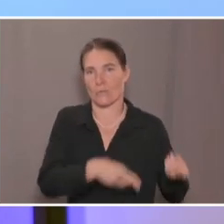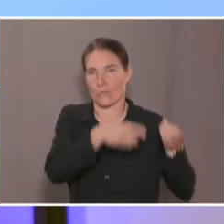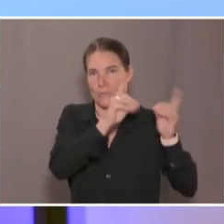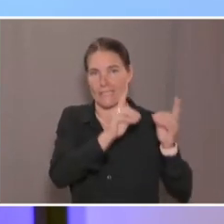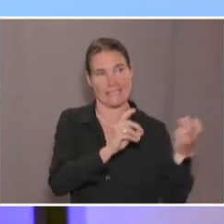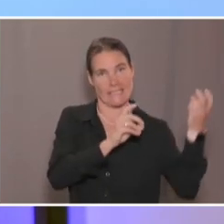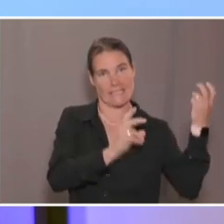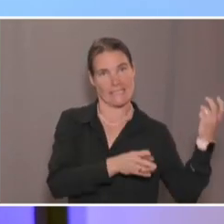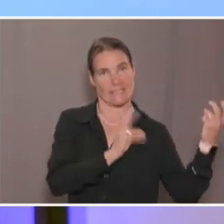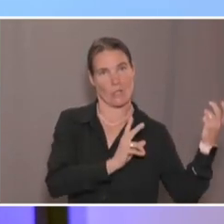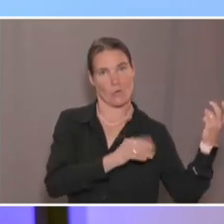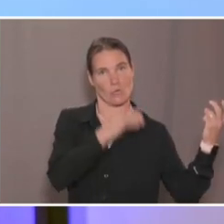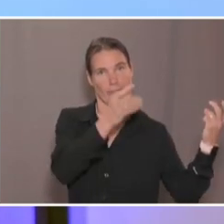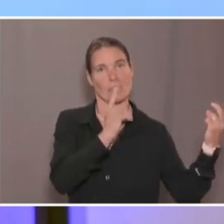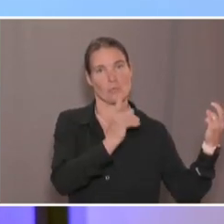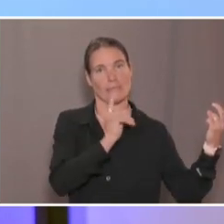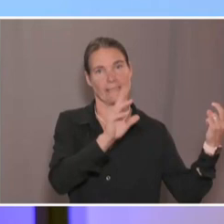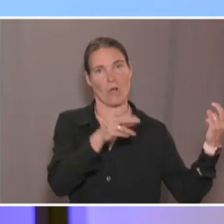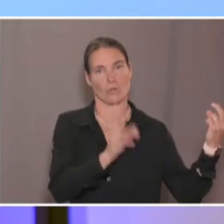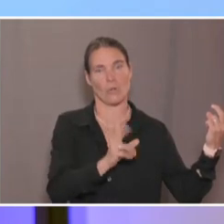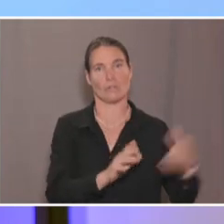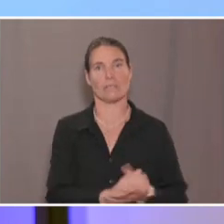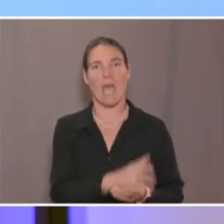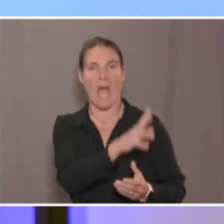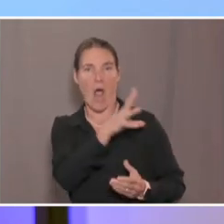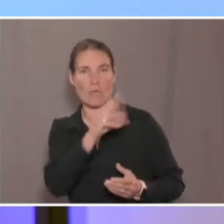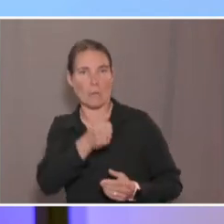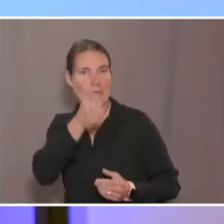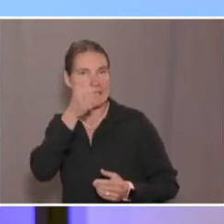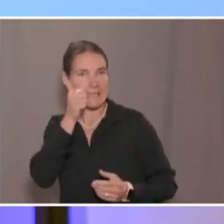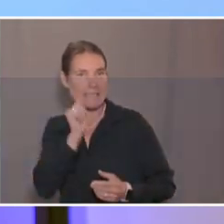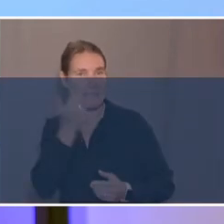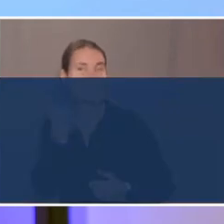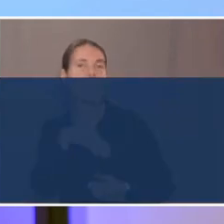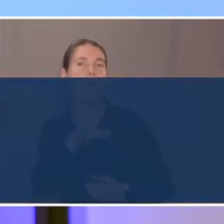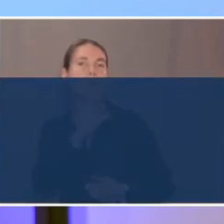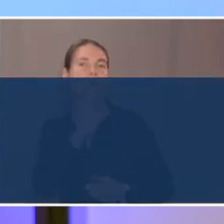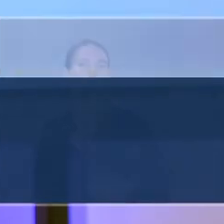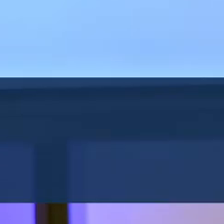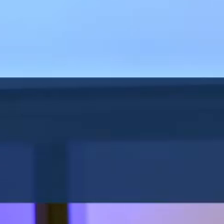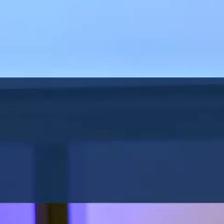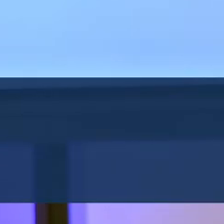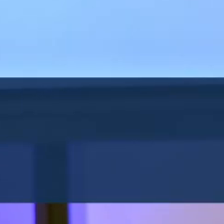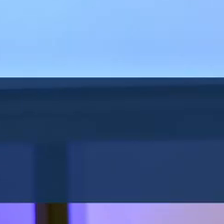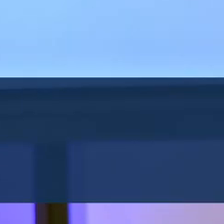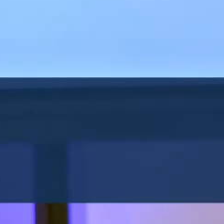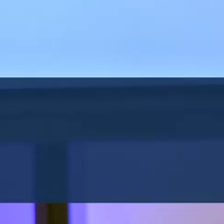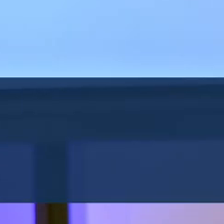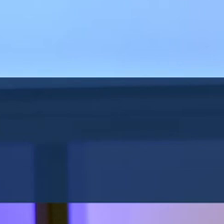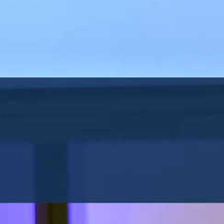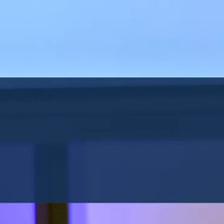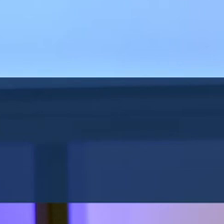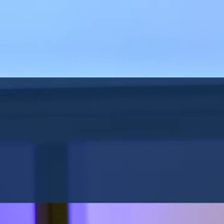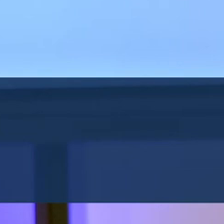heute noch eine Rolle hat. Aufgezeichnet wurde das Stück gestern Vormittag in unserem neuen Institutsgebäude Tallinn, das hier später noch eine